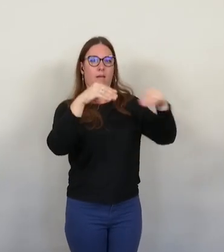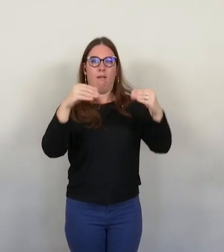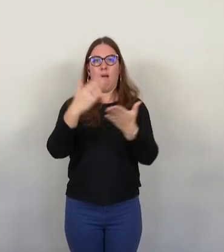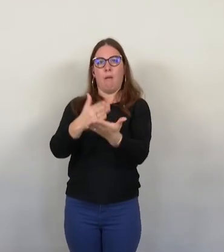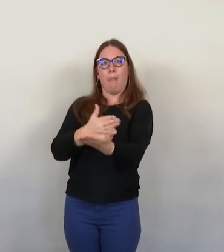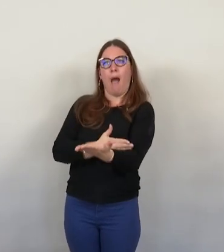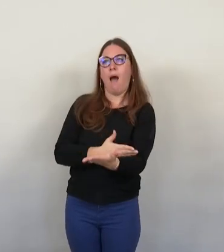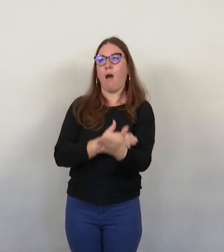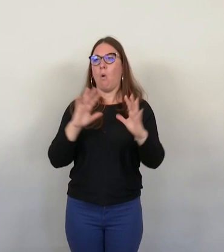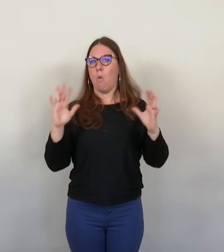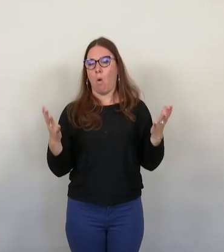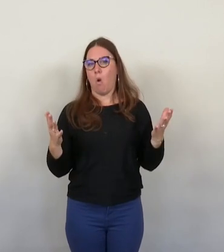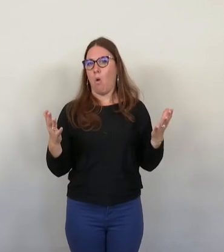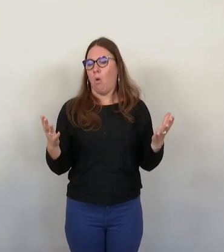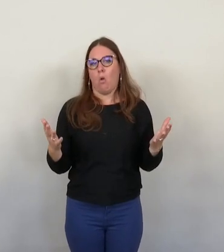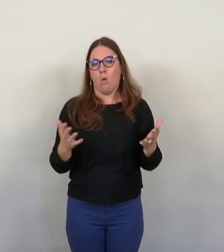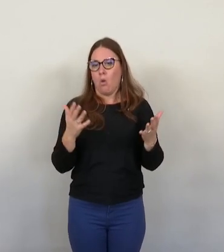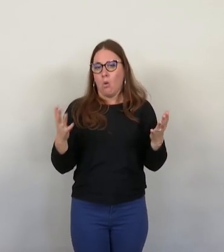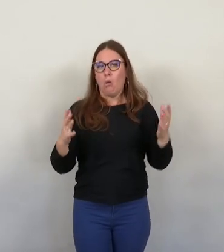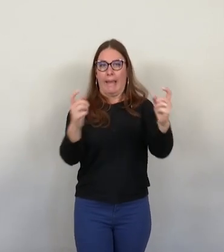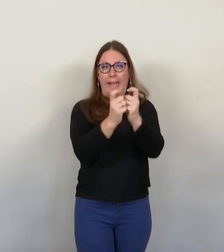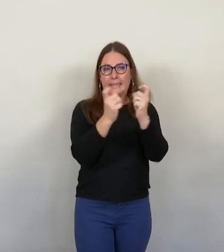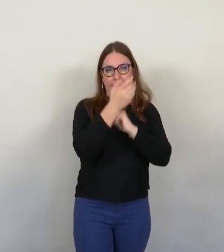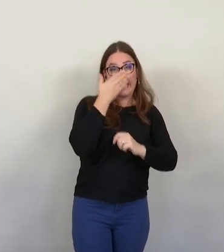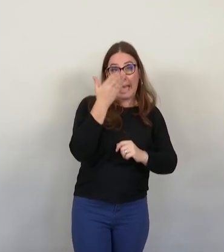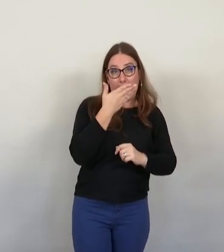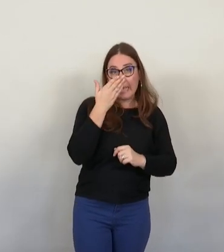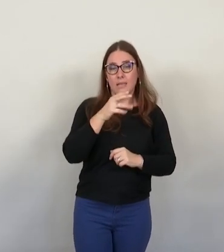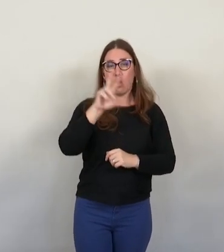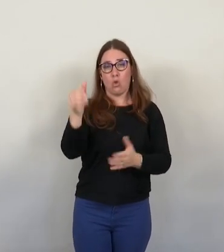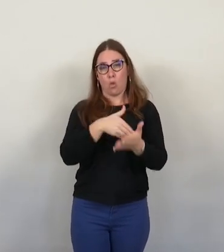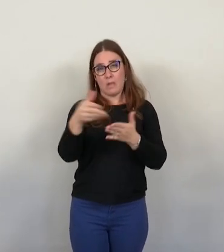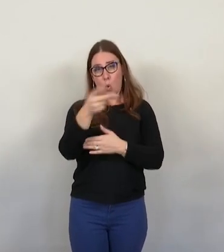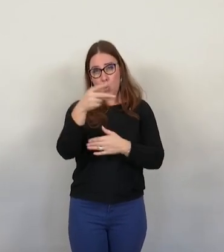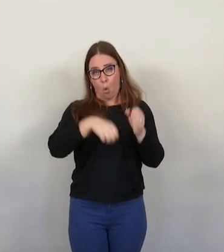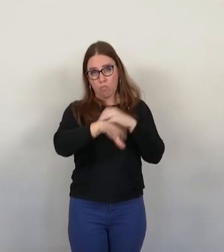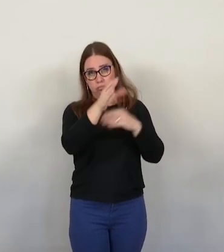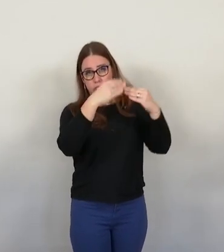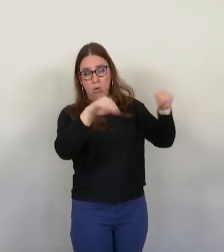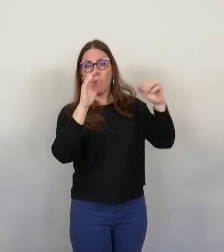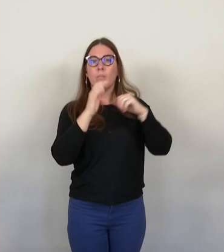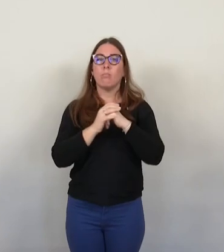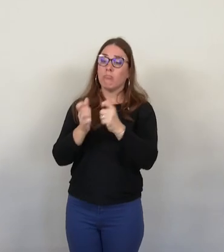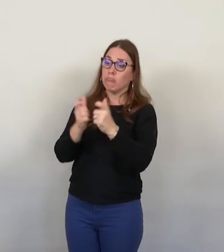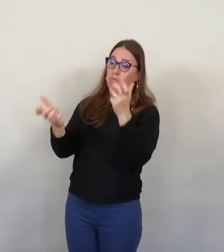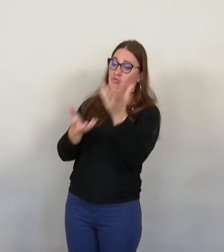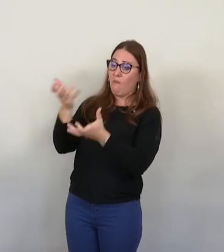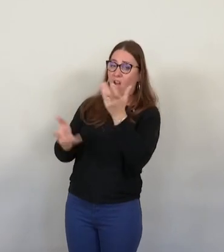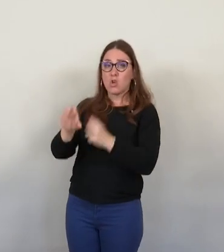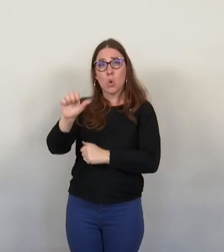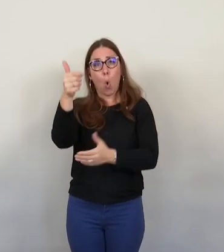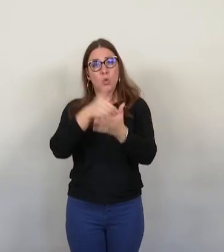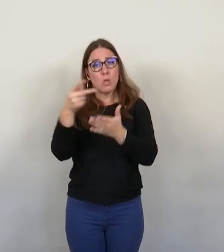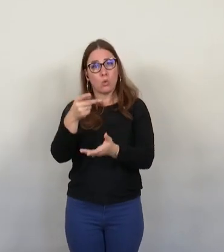Grenoble euh électricité gaz 30 million d'euros les pars de la compagnie de chauffage 11